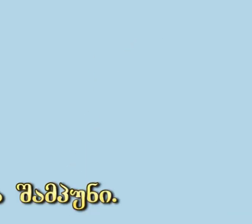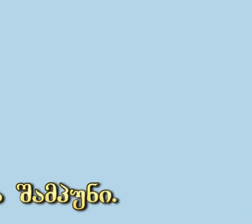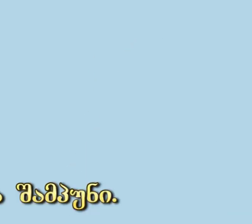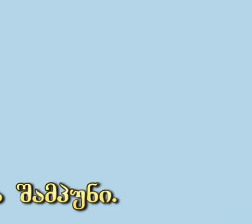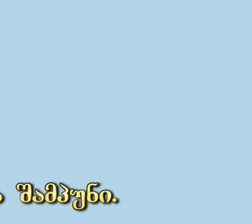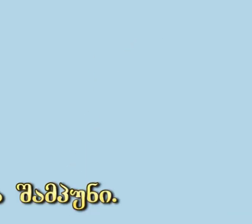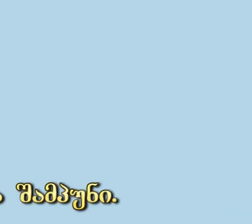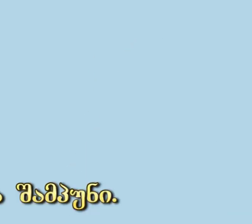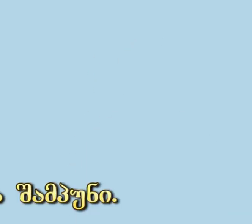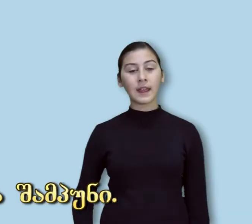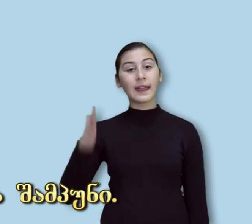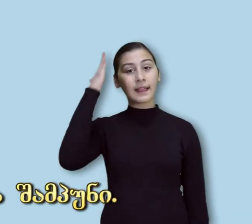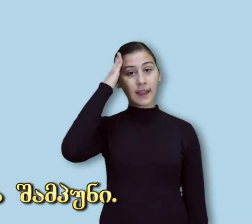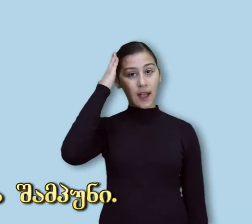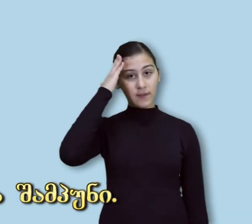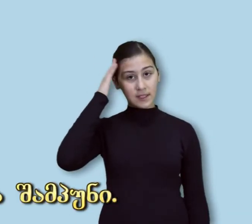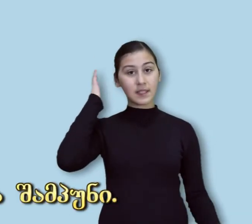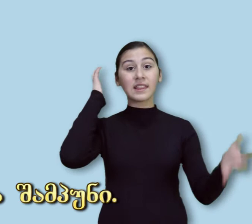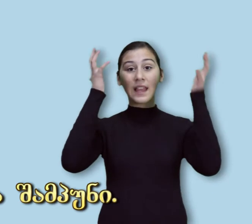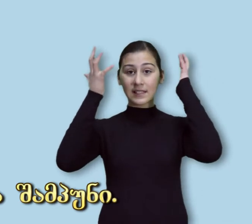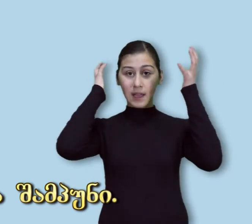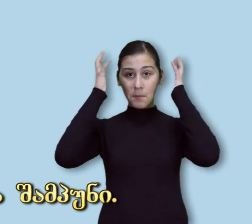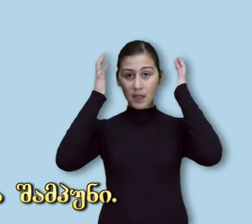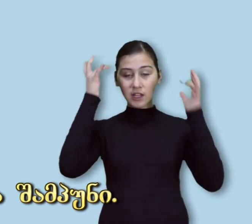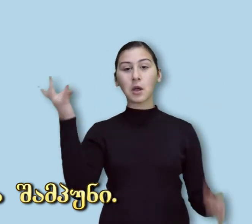თავის დასაბანად მჭირდება შამპუნი.